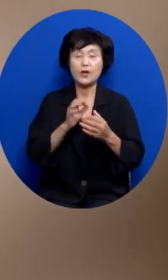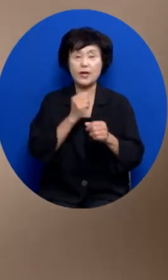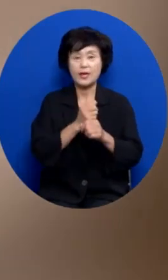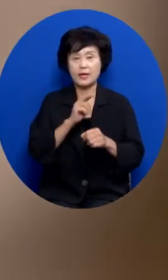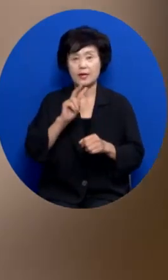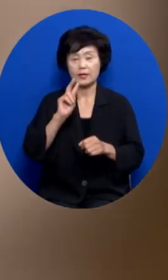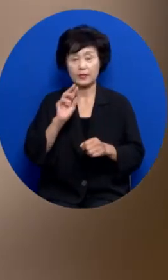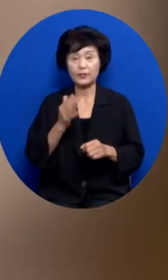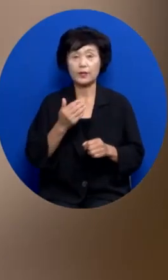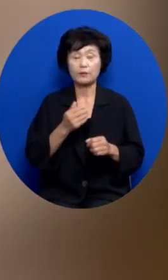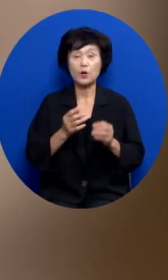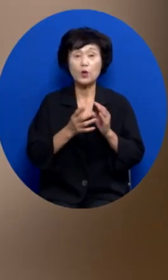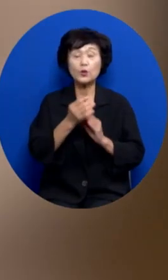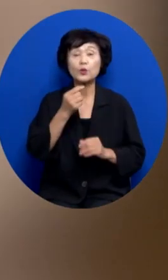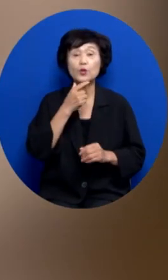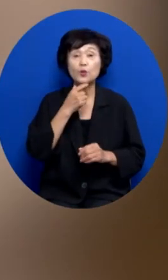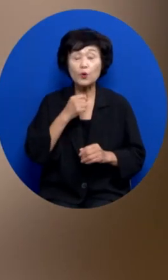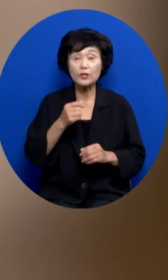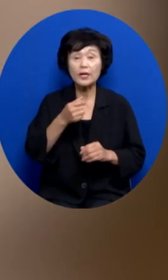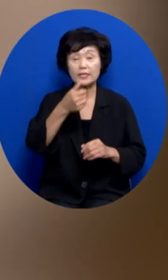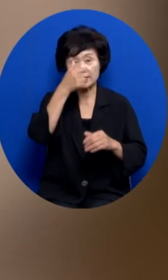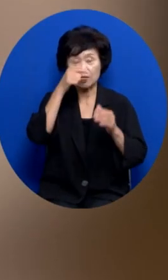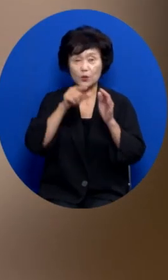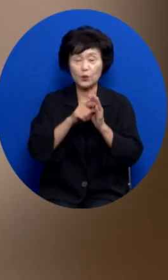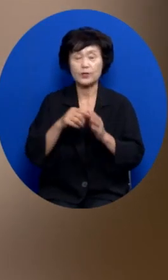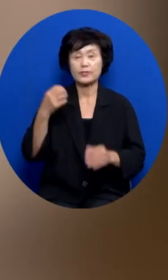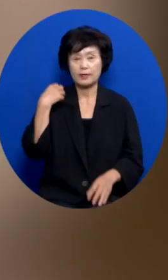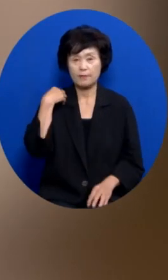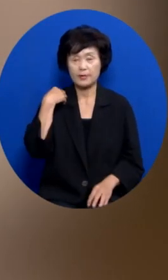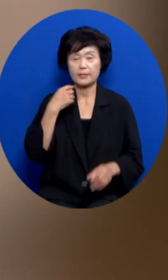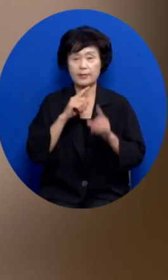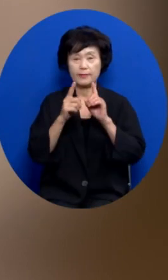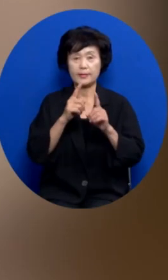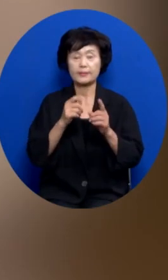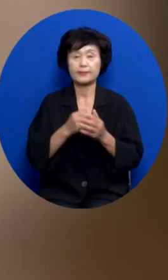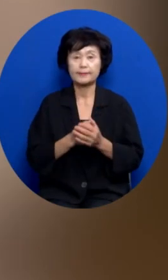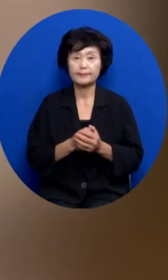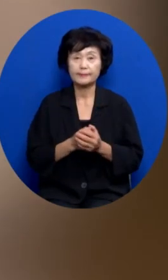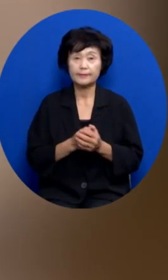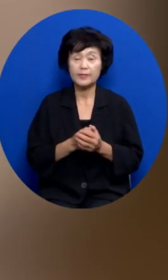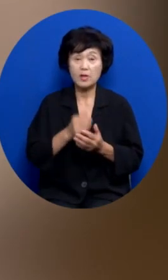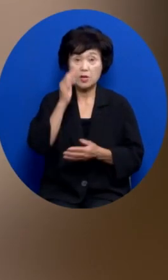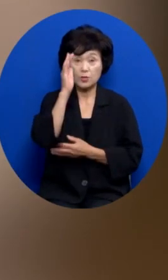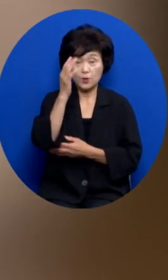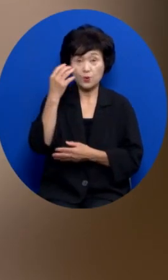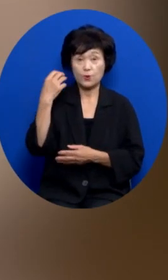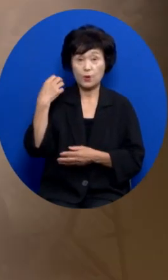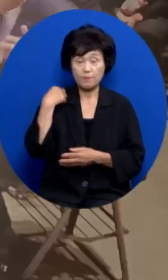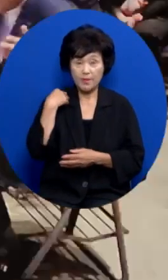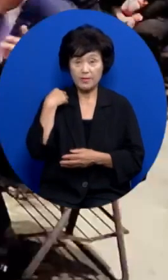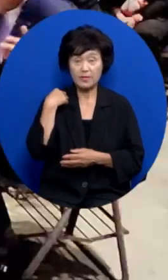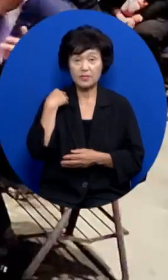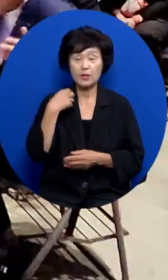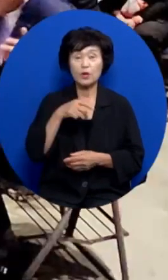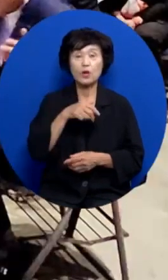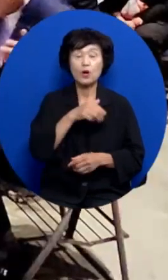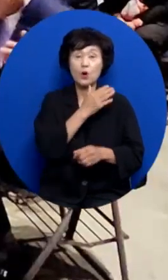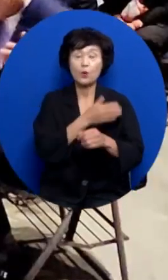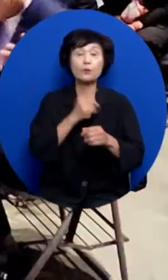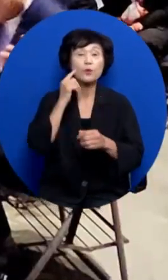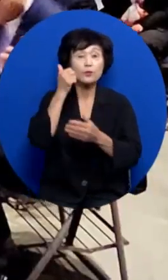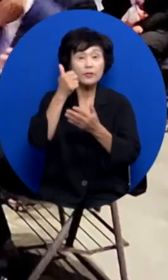추구하는 기독교인들에게 통일을 위한 기도는 사명이라고 강조했습니다. 설교를 전한 시애틀 형제교회 권준